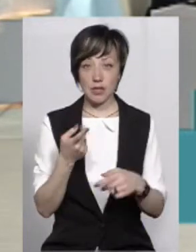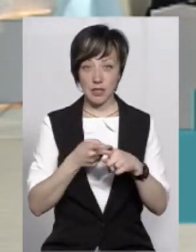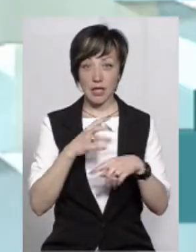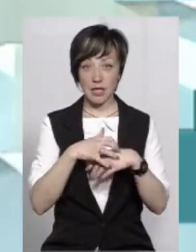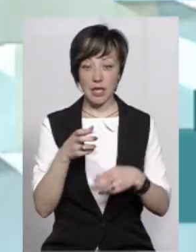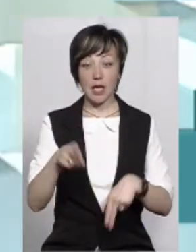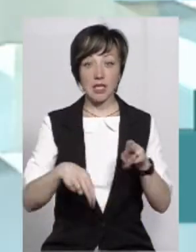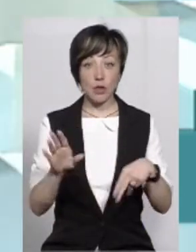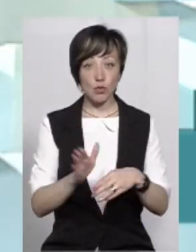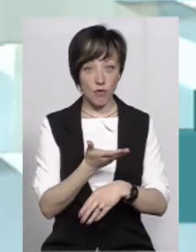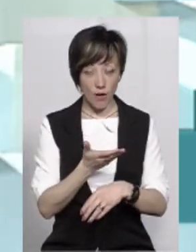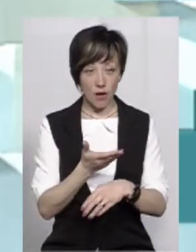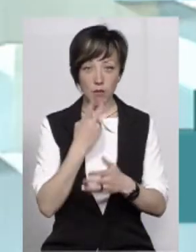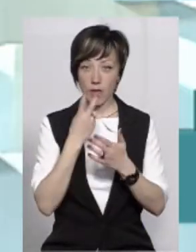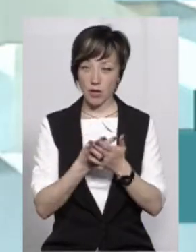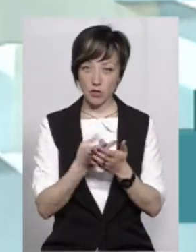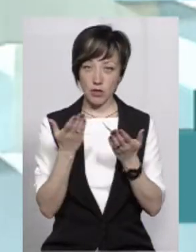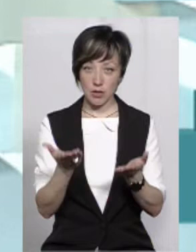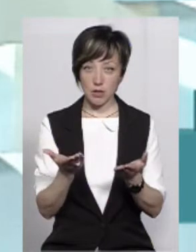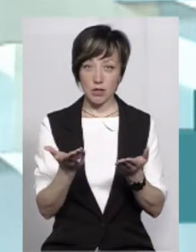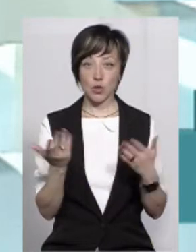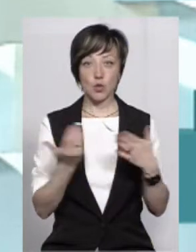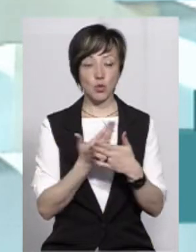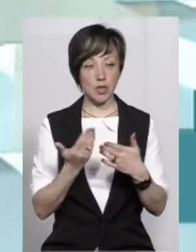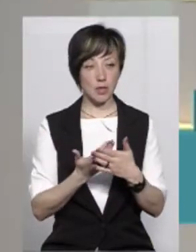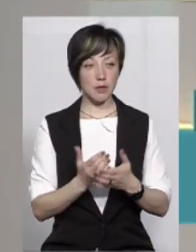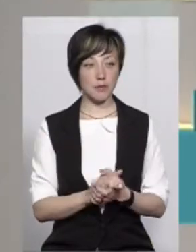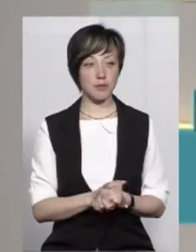кицька, стерилізувала її, як ми бачили в сюжеті,